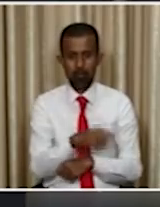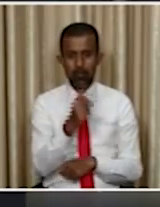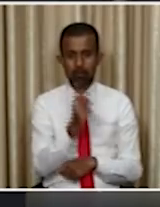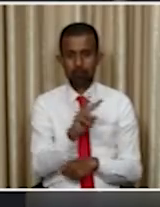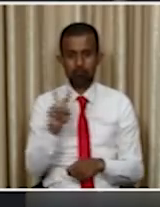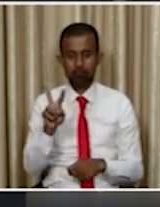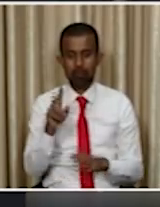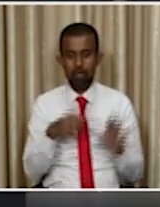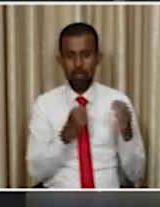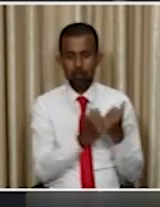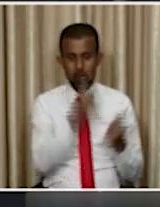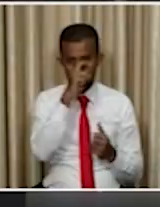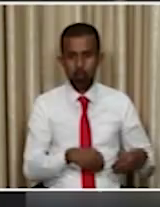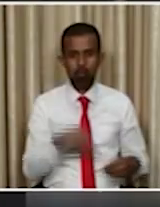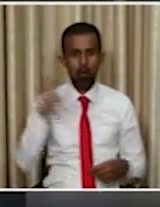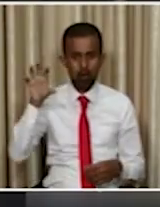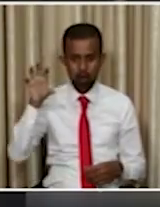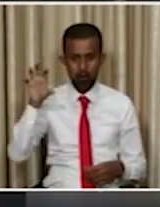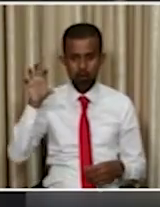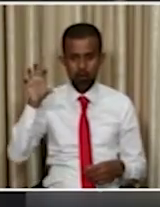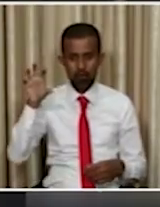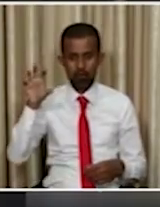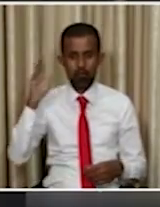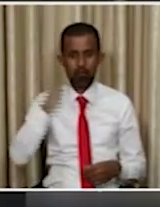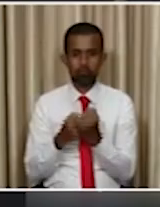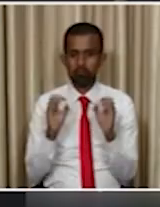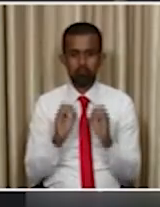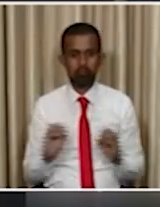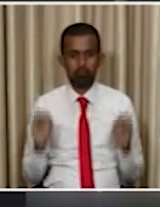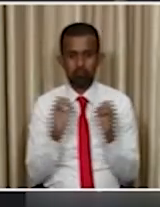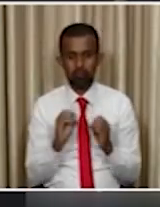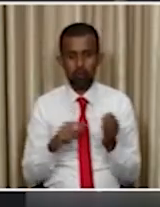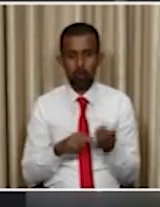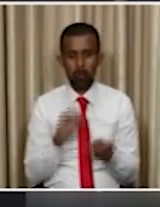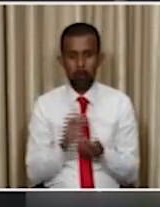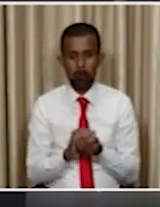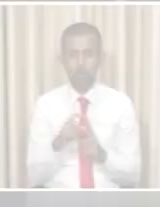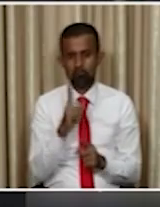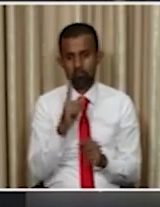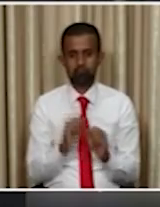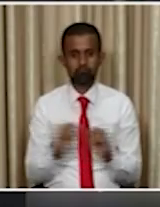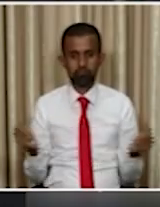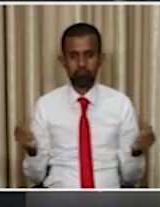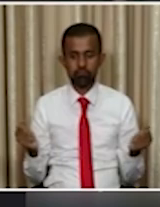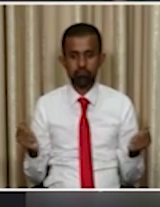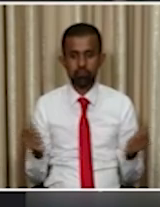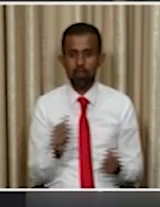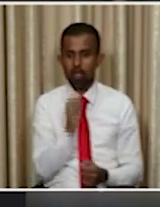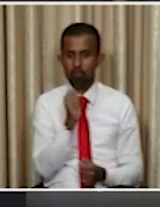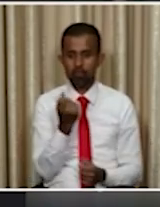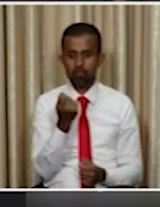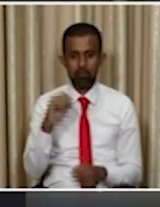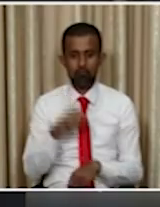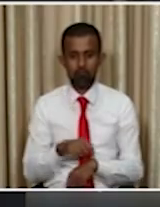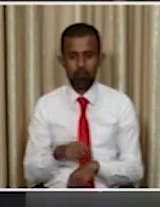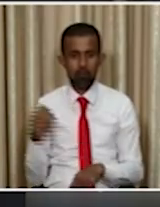2022 අප්‍රේල් මාසයේ බංගලොත් කිව්ව රටේ කිසිදු විදේශාධාරයක් නැතුව භාණ්ඩාගාරයේ 1 ඩොලර් එකක් නැතුව ද්‍රවශීලතාවයේ බිඳුවට වැටලා